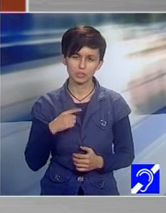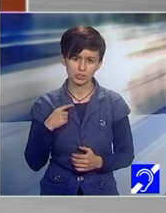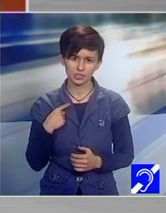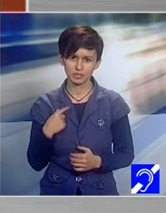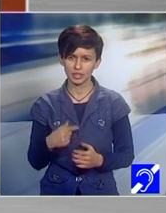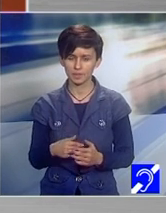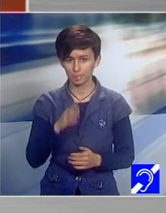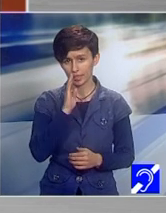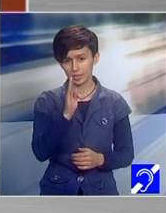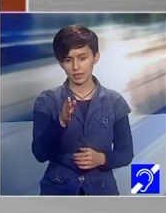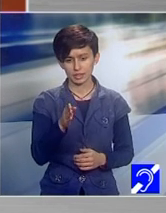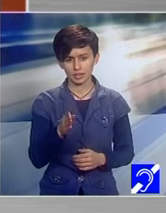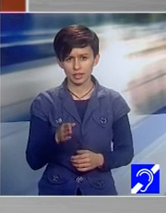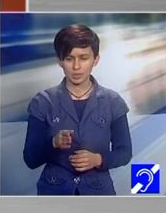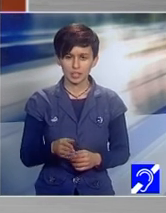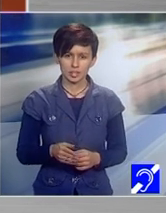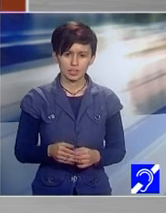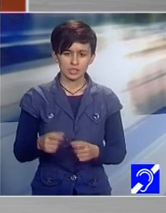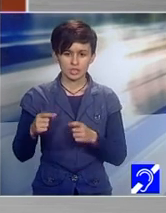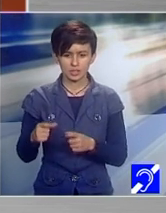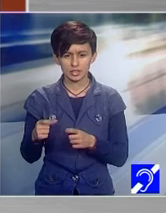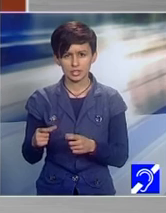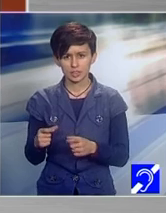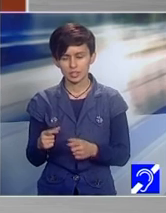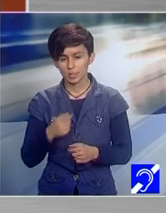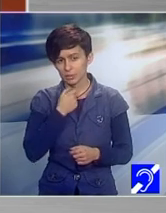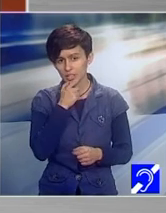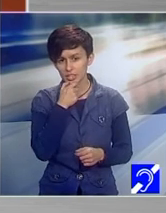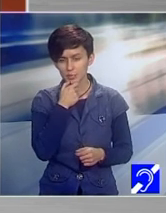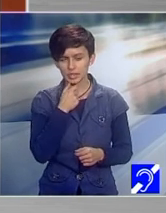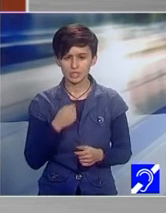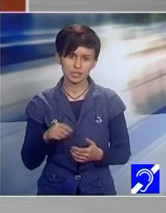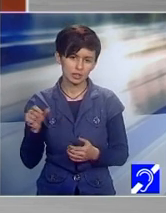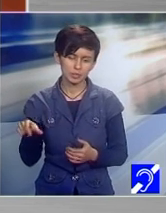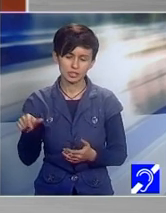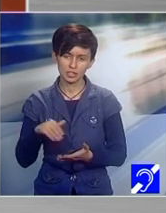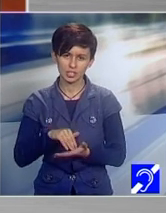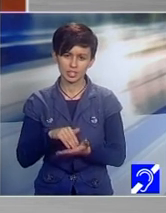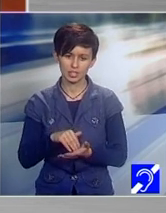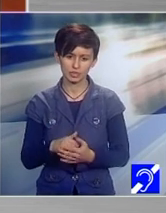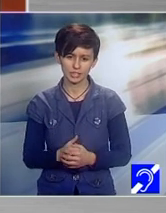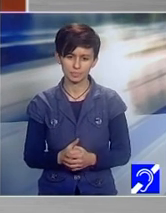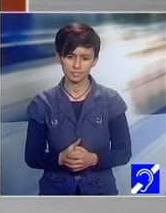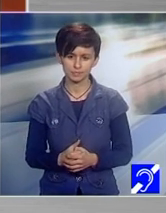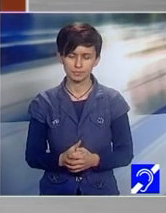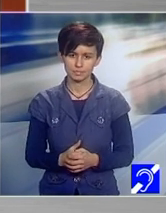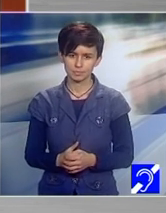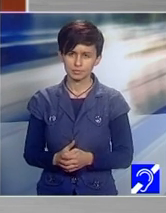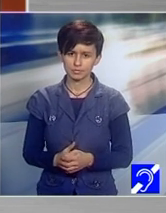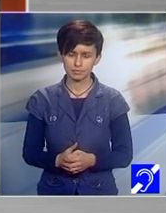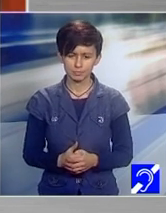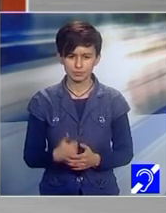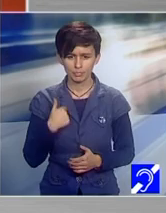către cămine de bătrâni sau pentru cei nevoiași. Da, tocmai despre asta era vorba. Eu aș vrea următorul